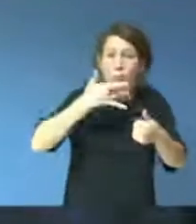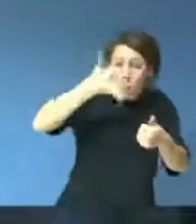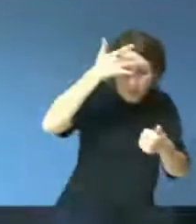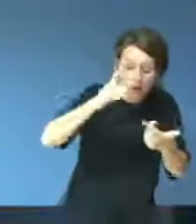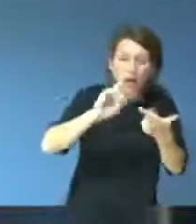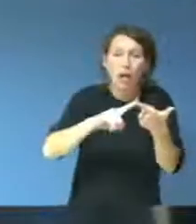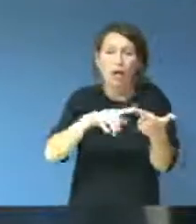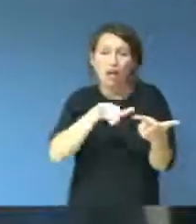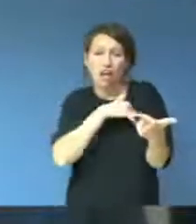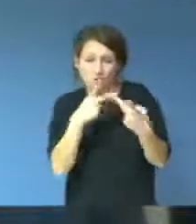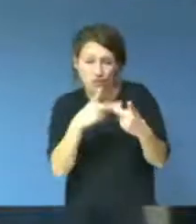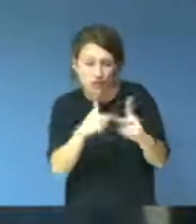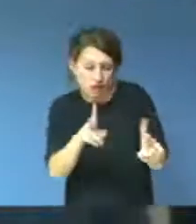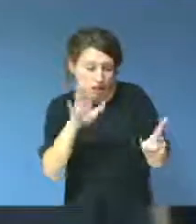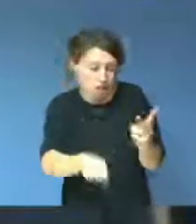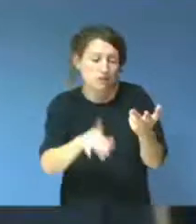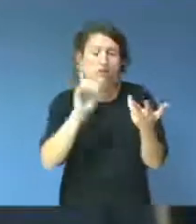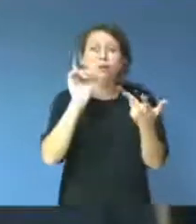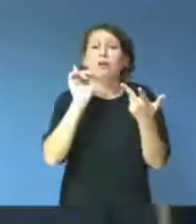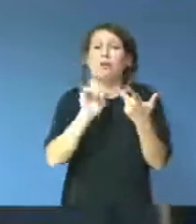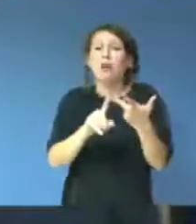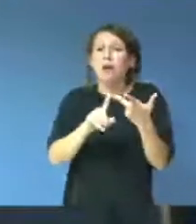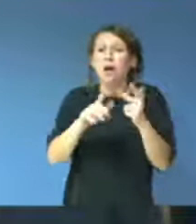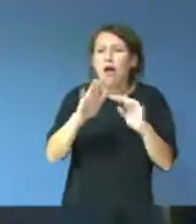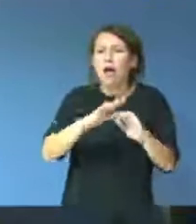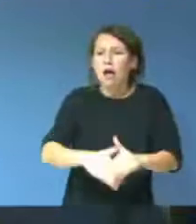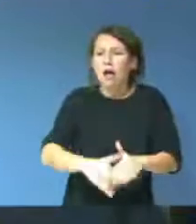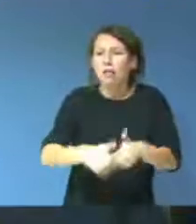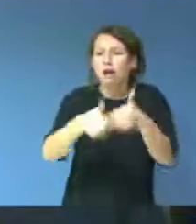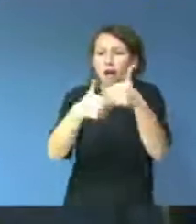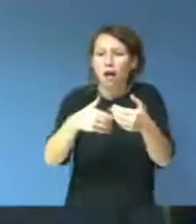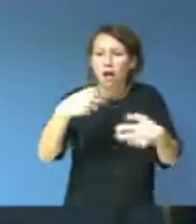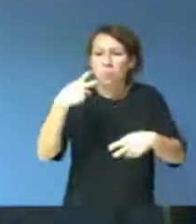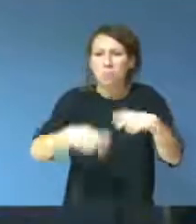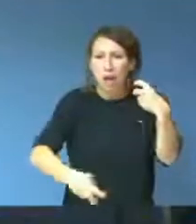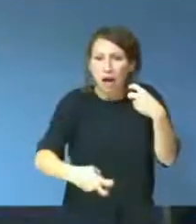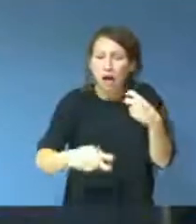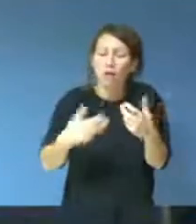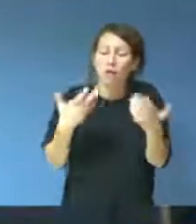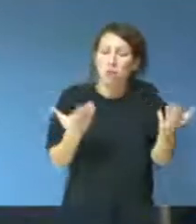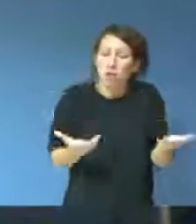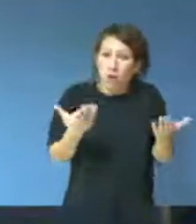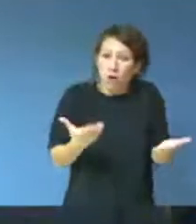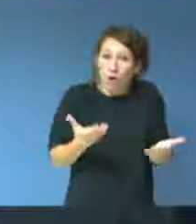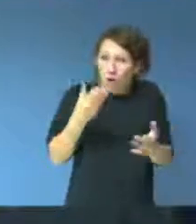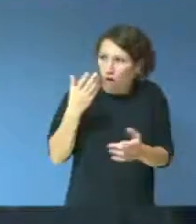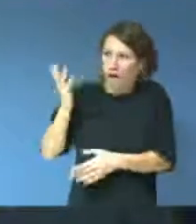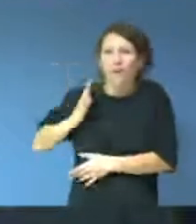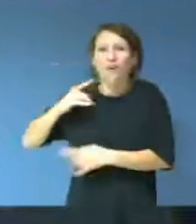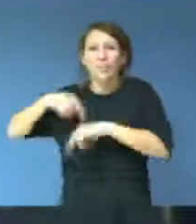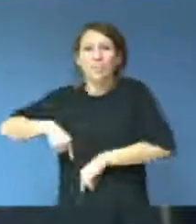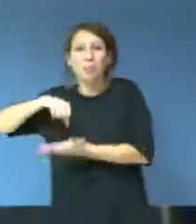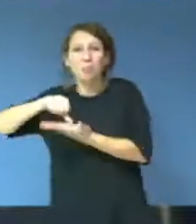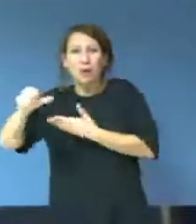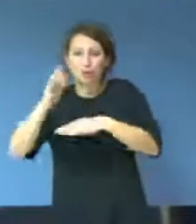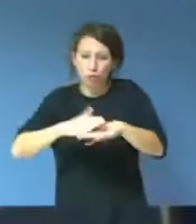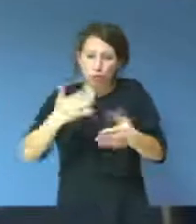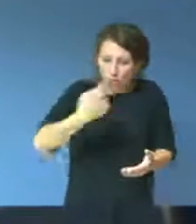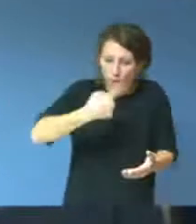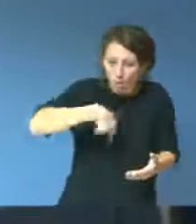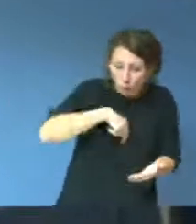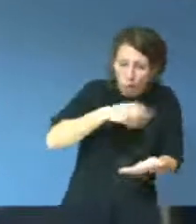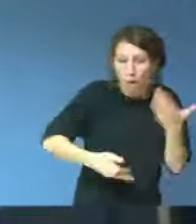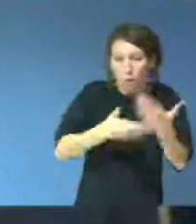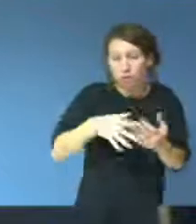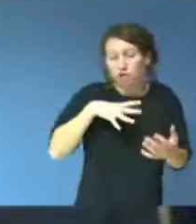les délégations des aides à la pierre qui étaient jusqu'à maintenant assurées par l'État, on nous demande maintenant de le faire, et je pourrais continuer comme ça longtemps.